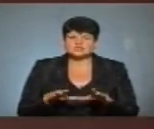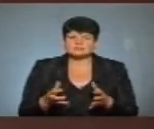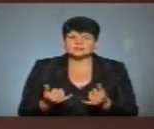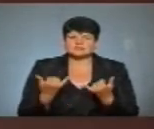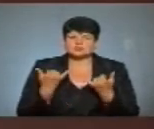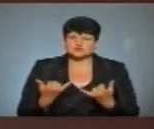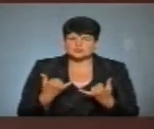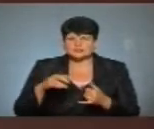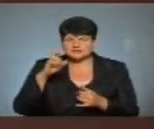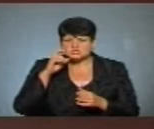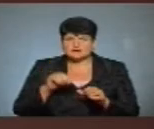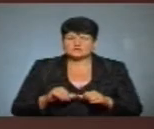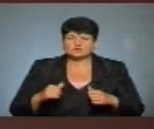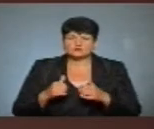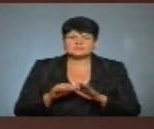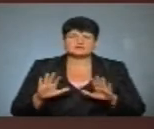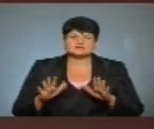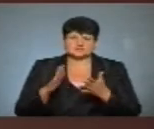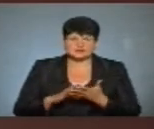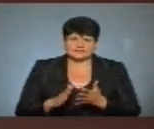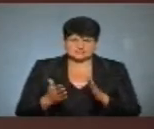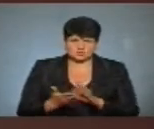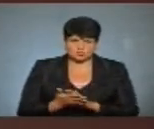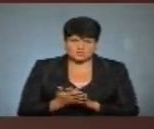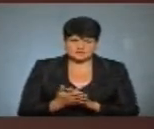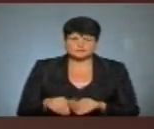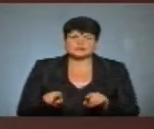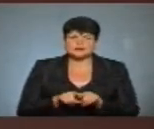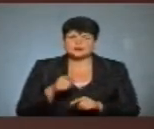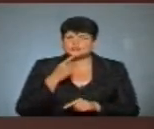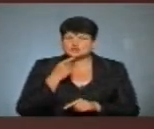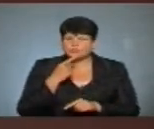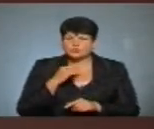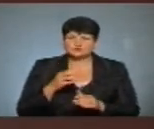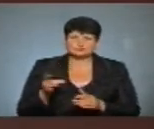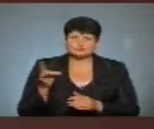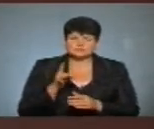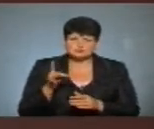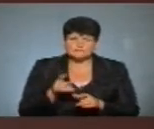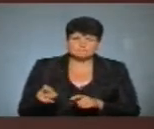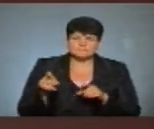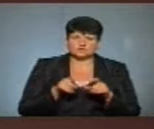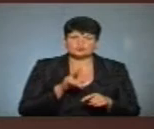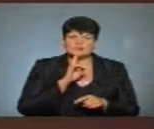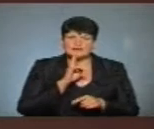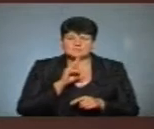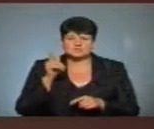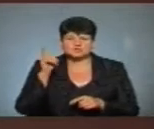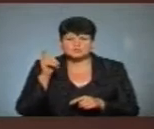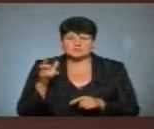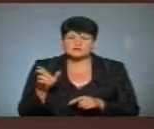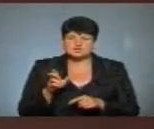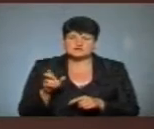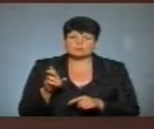сьогодні Державна комісія з надзвичайних ситуацій. Також червоної до помаранчевої перейдуть Кременець та Чортків,